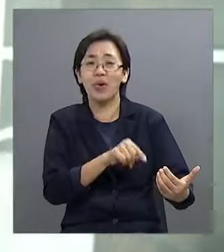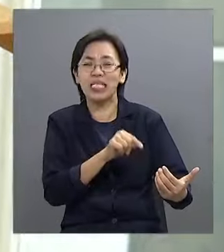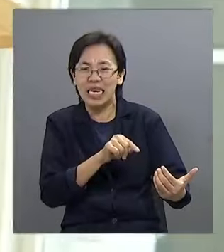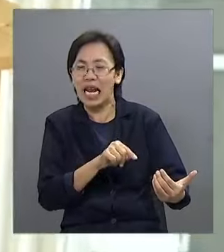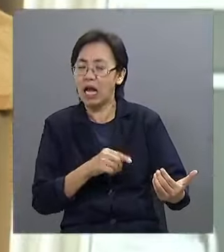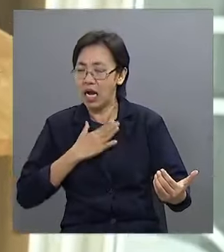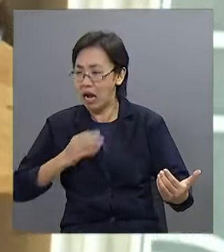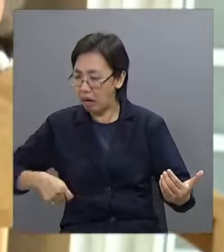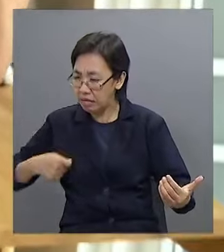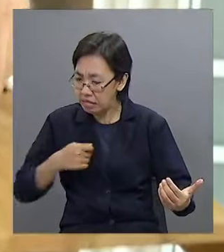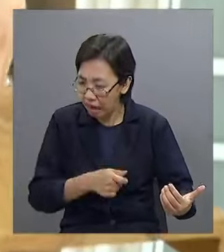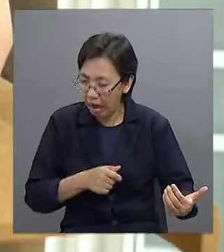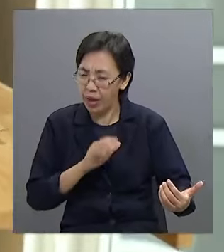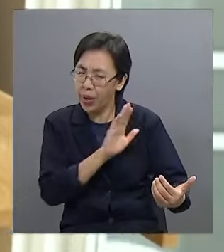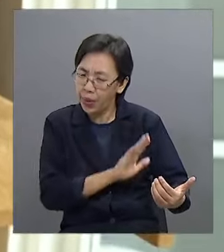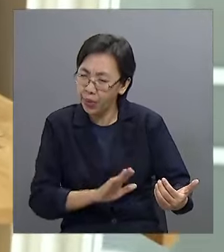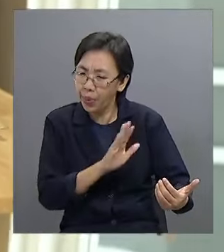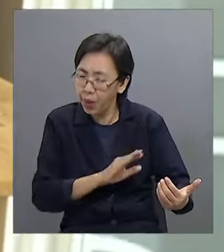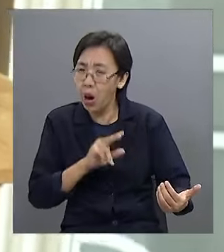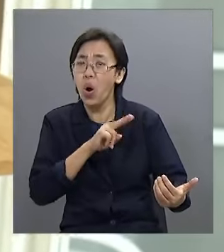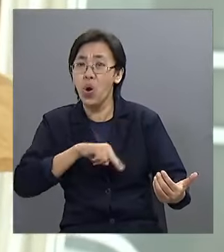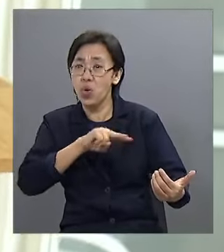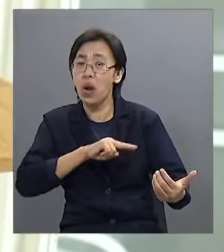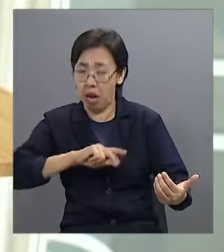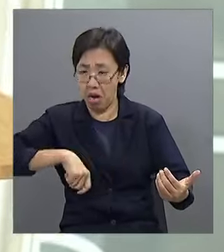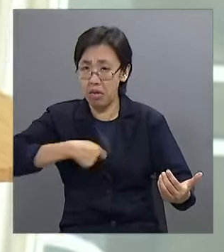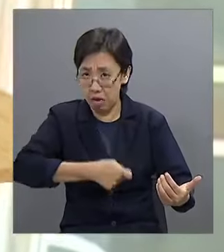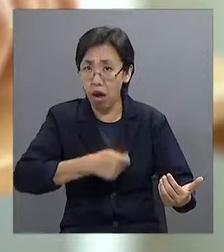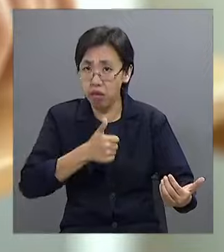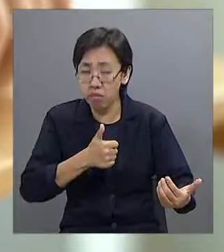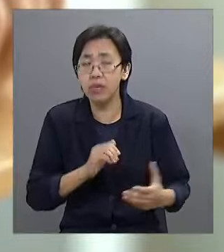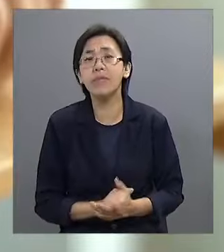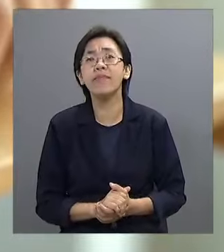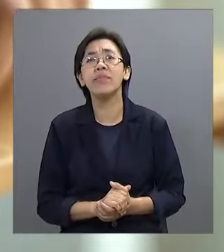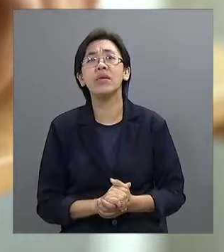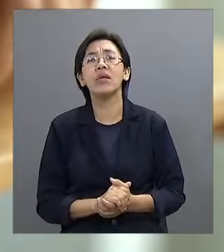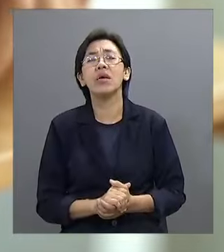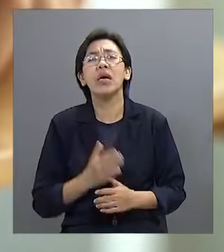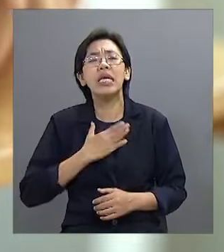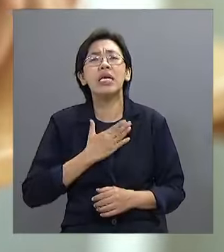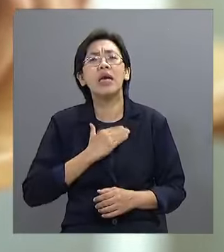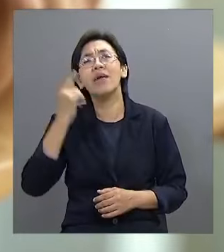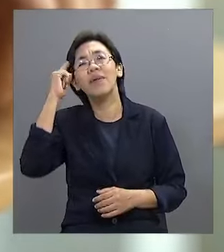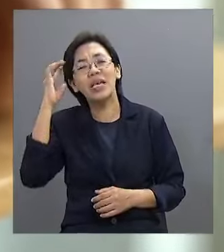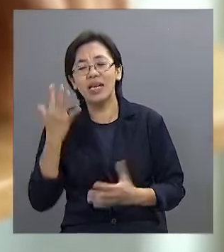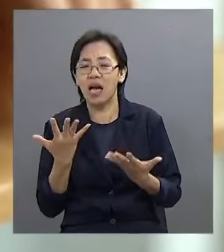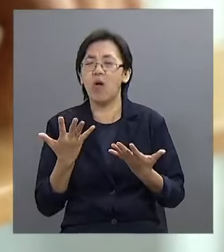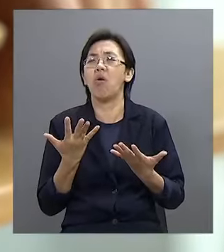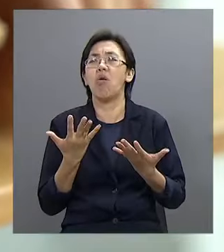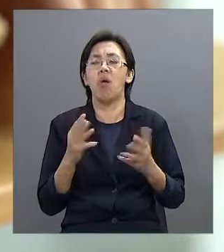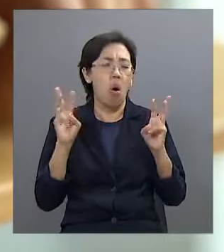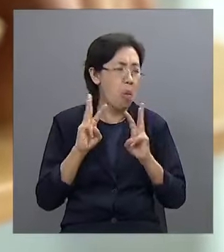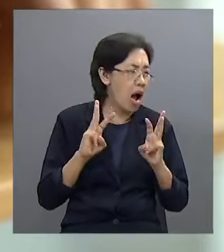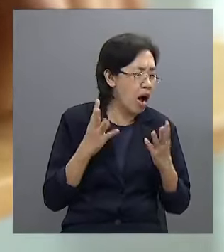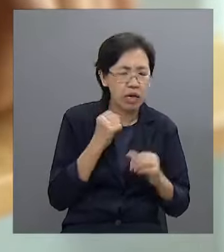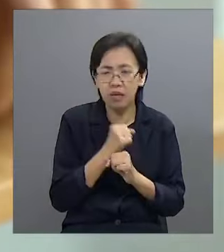แต่กรณีนี้พี่เข้าใจนะมันเป็นเหตุการณ์ที่เราไม่เคยคาดคิดอะตกงานฉับพลันเงี้ยทำไงอย่างเงี้ย